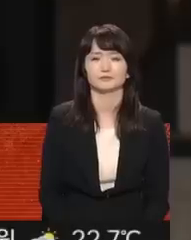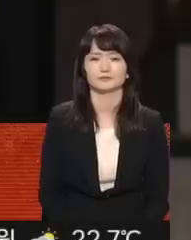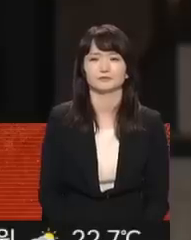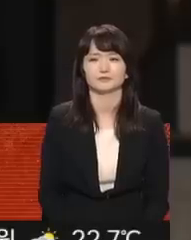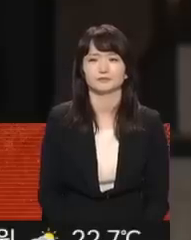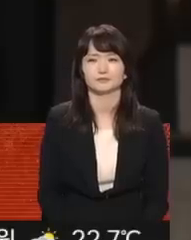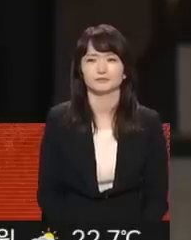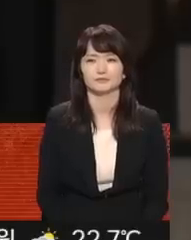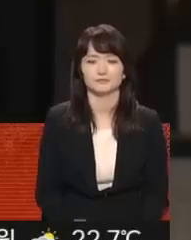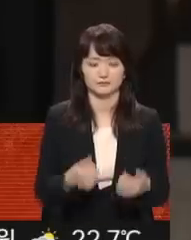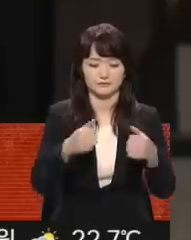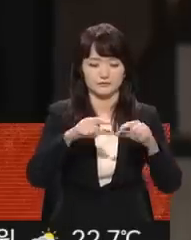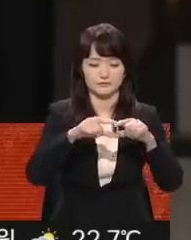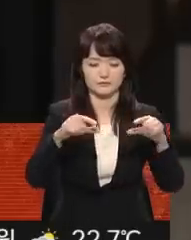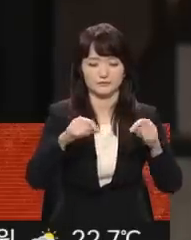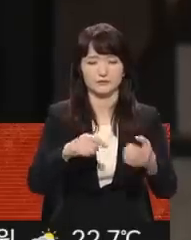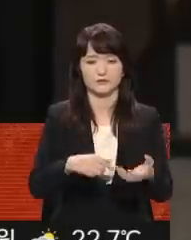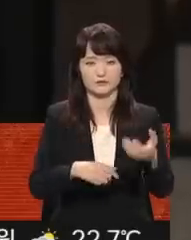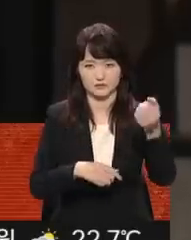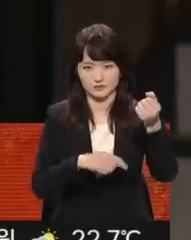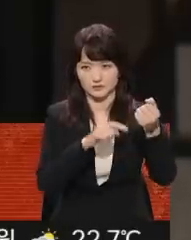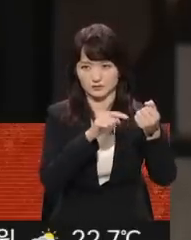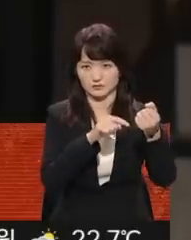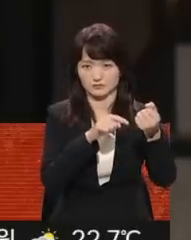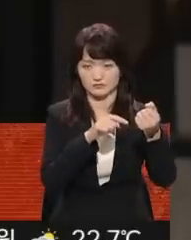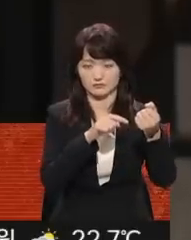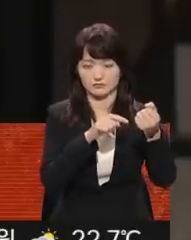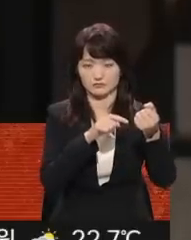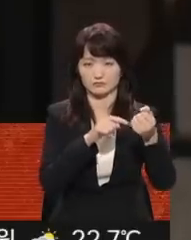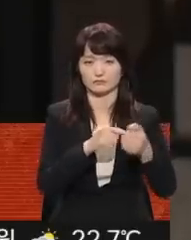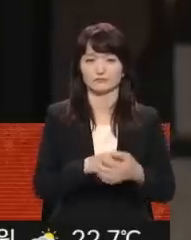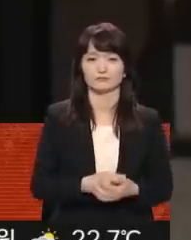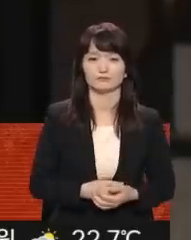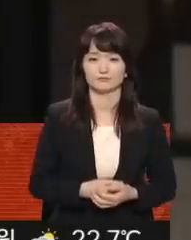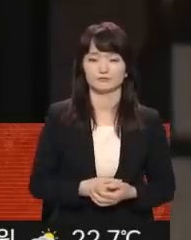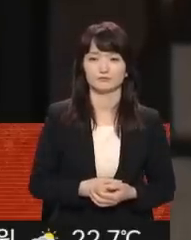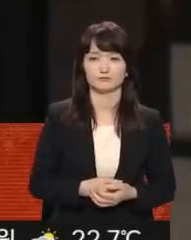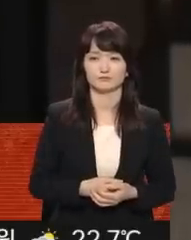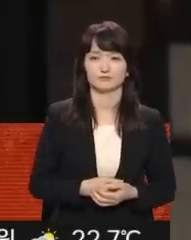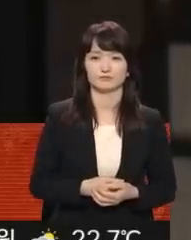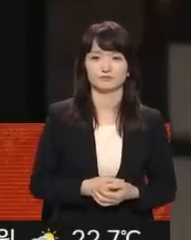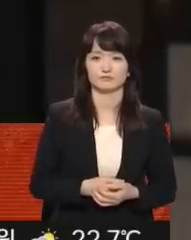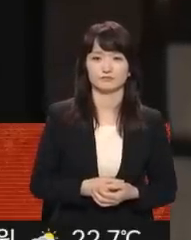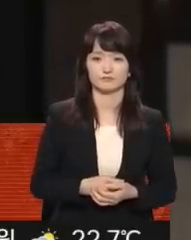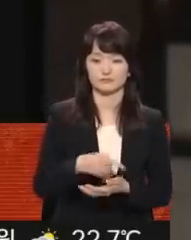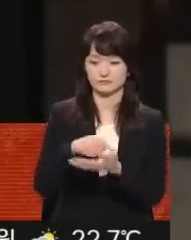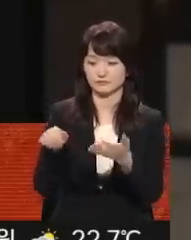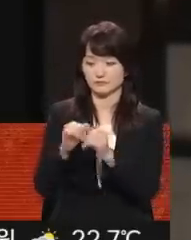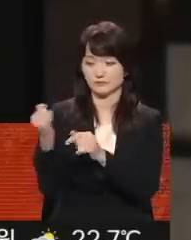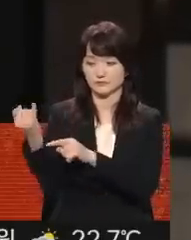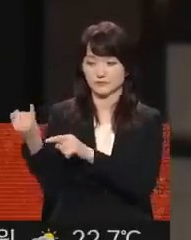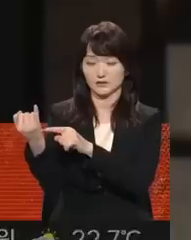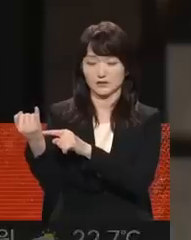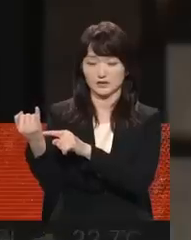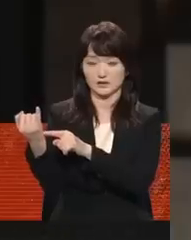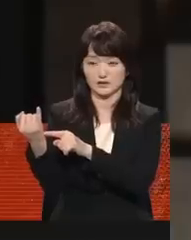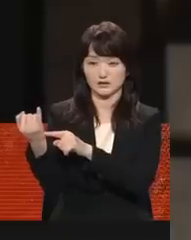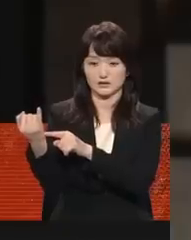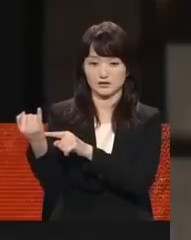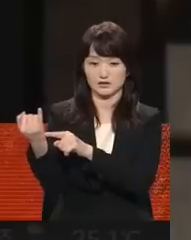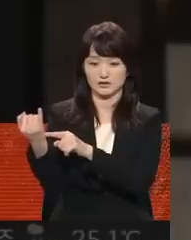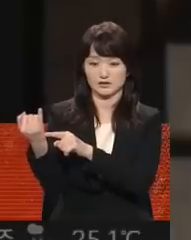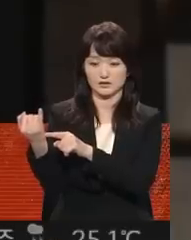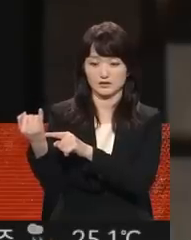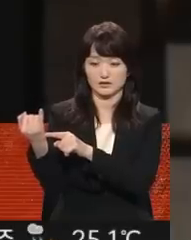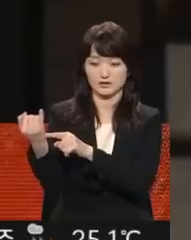그 신분증을 갖고 있었다라고 하는 것은 그 신분증 갖고 있다라고 하는 것으로 그 사람이 된다이 정체성을 갖다가 뭐 그 사람